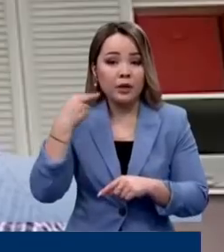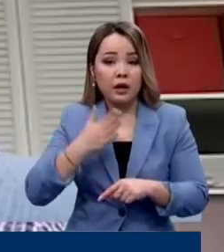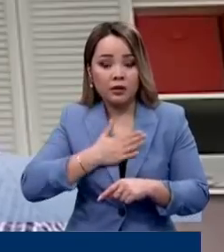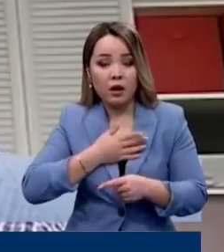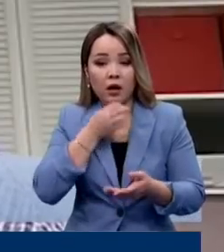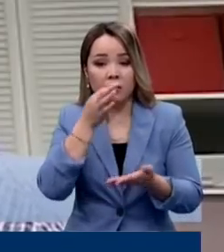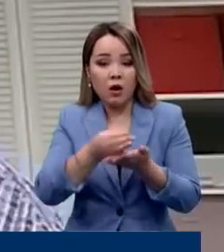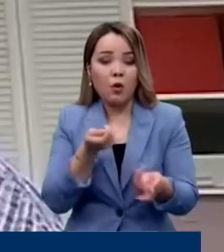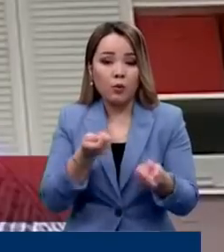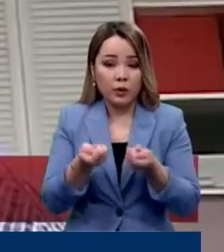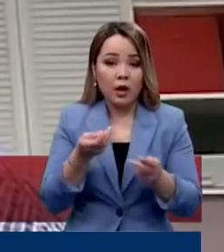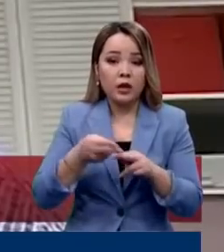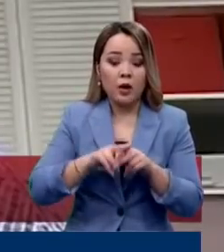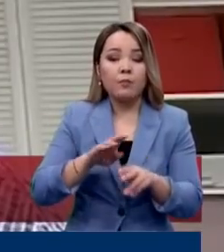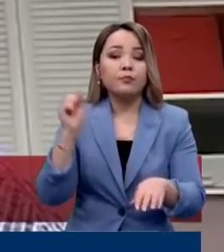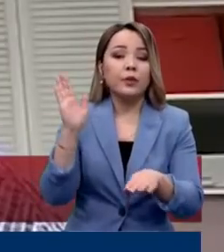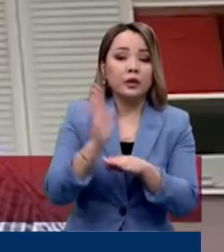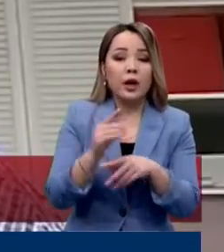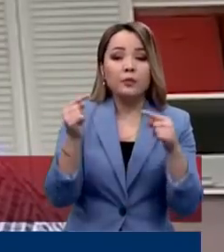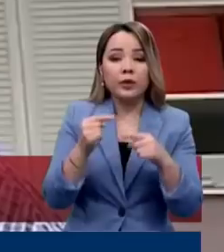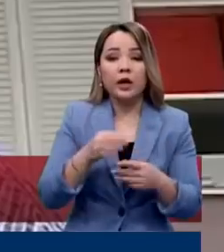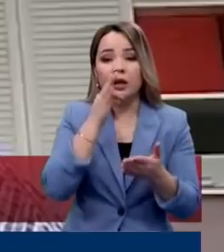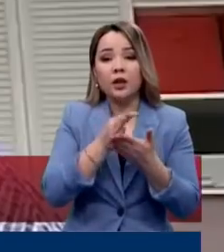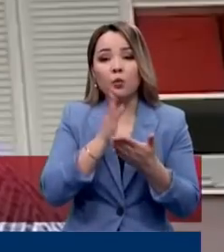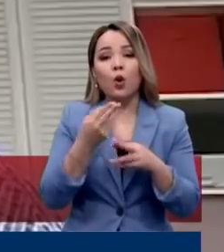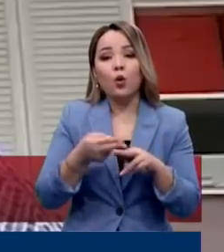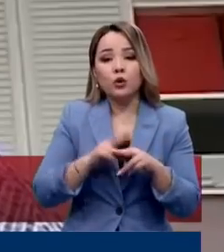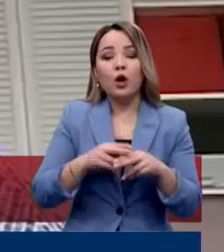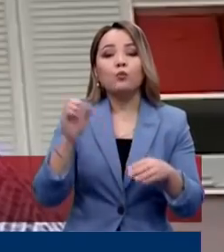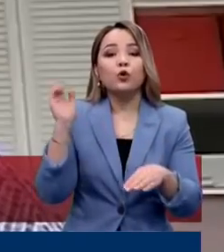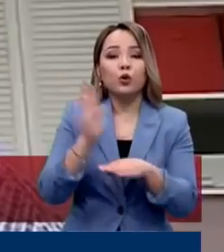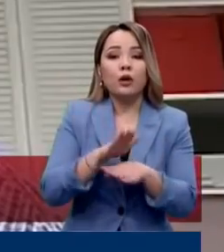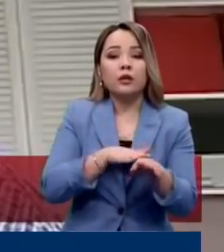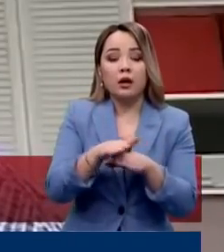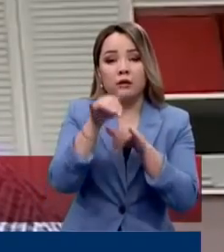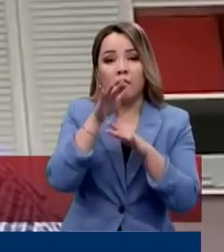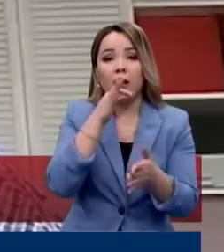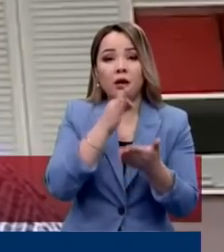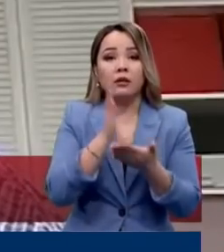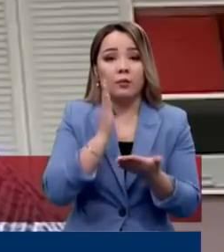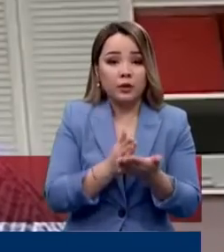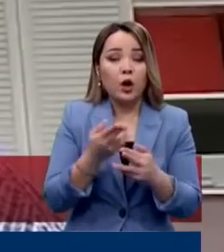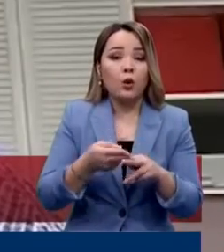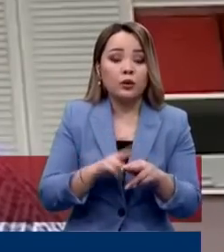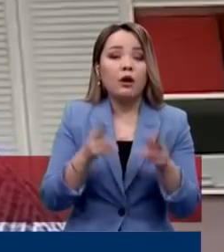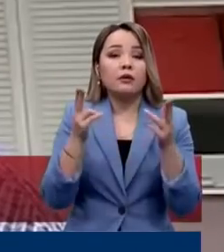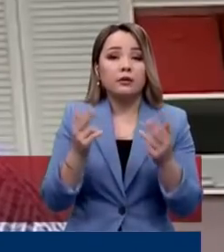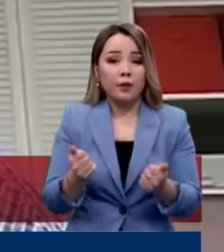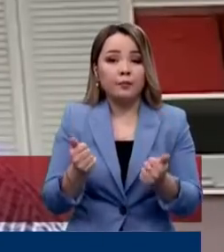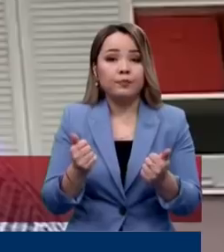бұйрық берілгенін білмейміз. Егер оған белгілі бір бұйрық беріп, ол сол бұйрықты дұрыстап жүзеге асыра алмайтын болса, әрине,